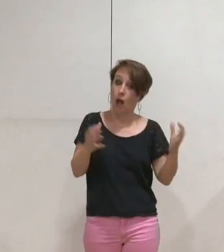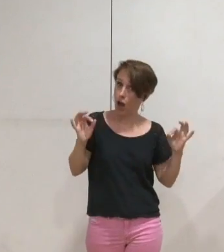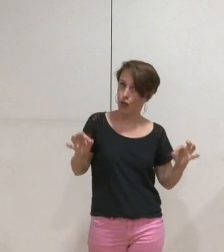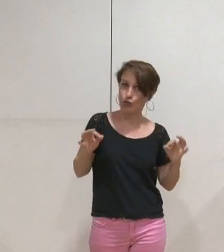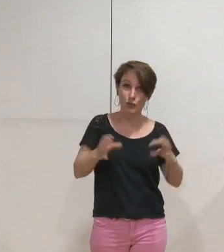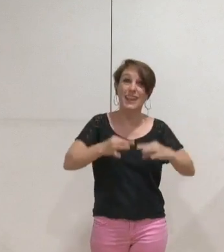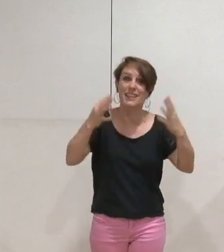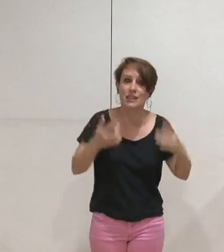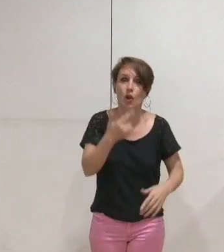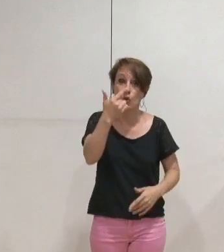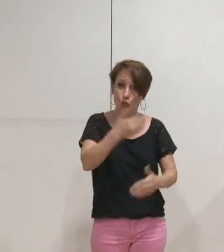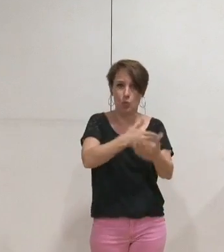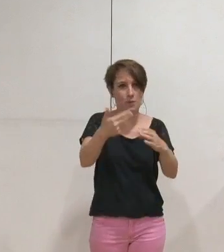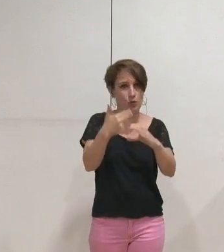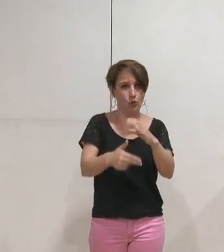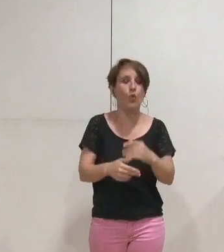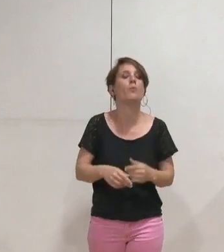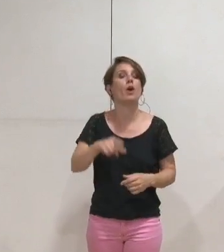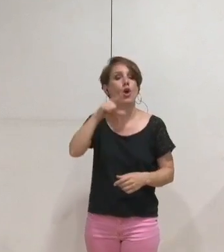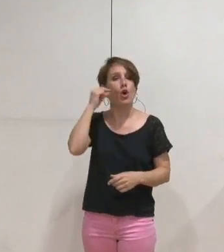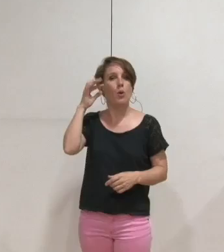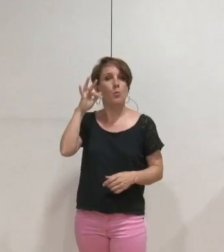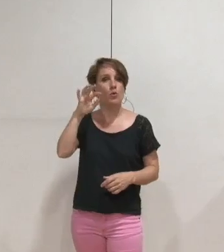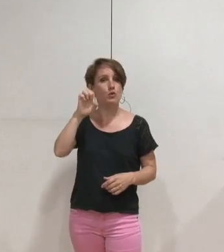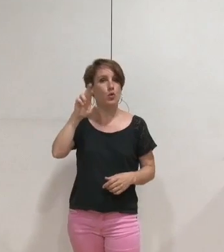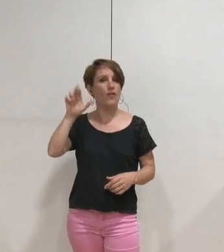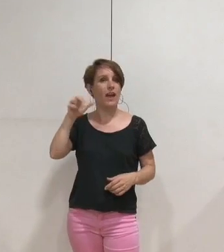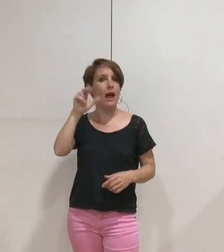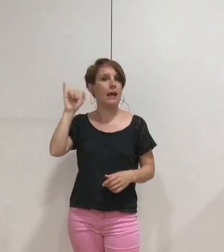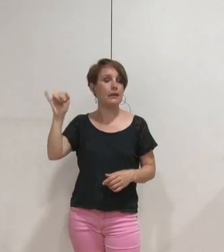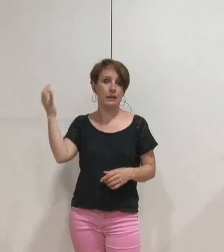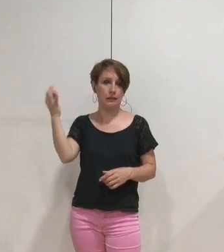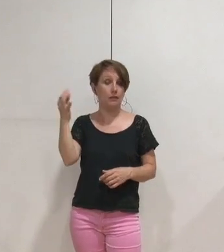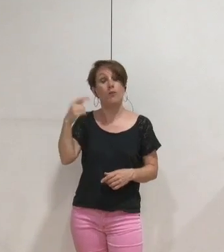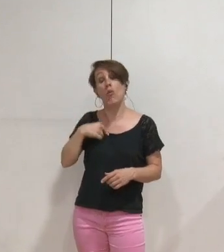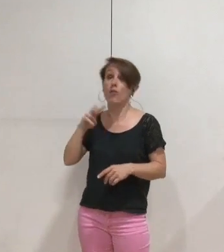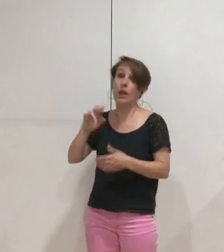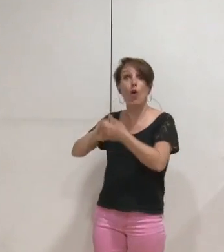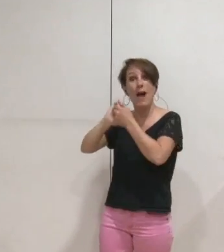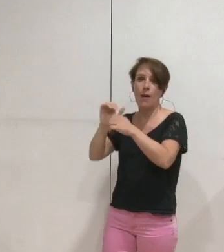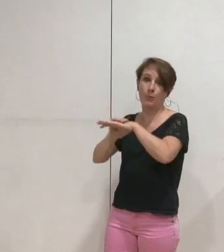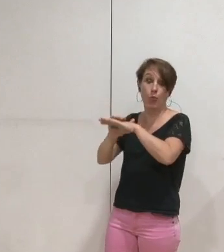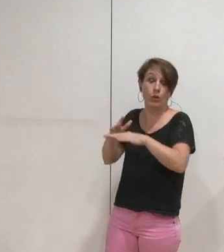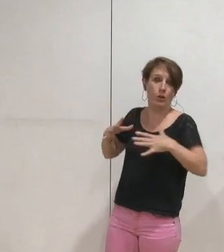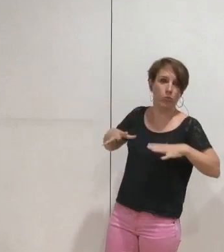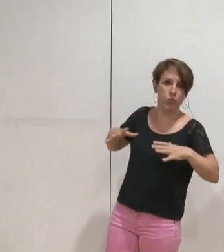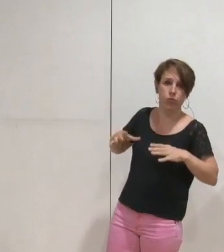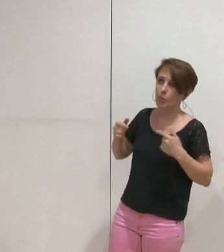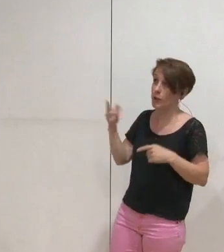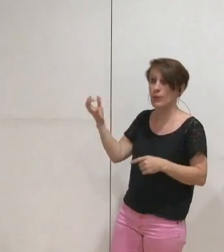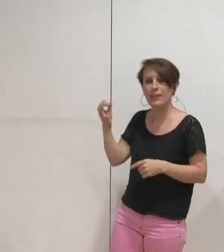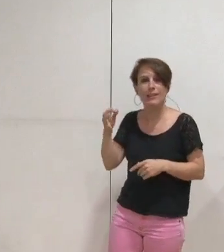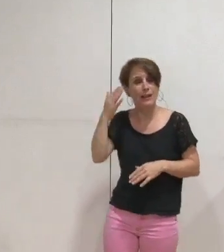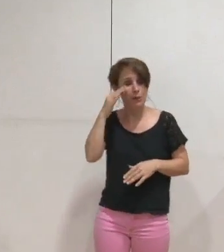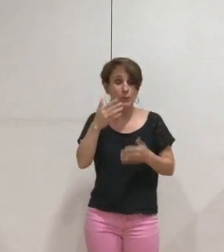d'euros comme le dit Christophe Ferrari je suis pas forcément de ses copains politiques mais il dit parfois quand il y a un flou c'est qu'il y a un loup